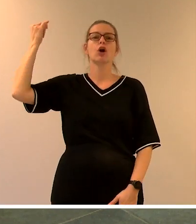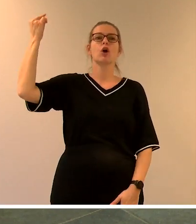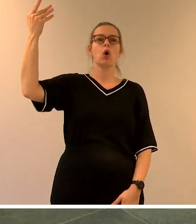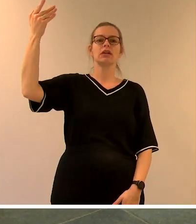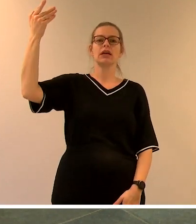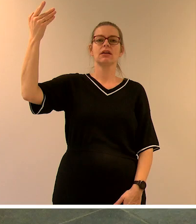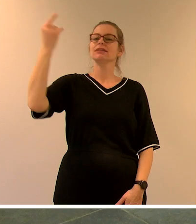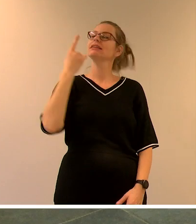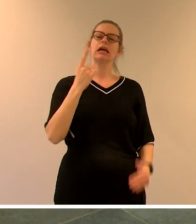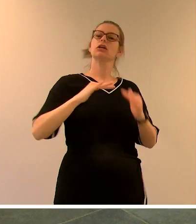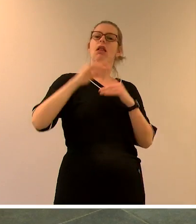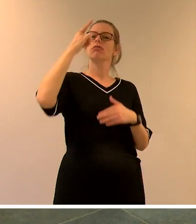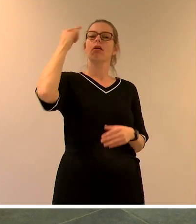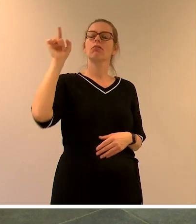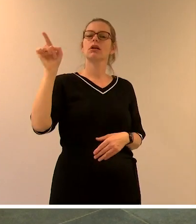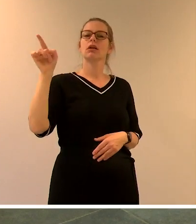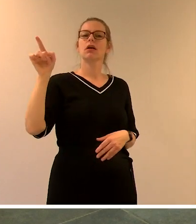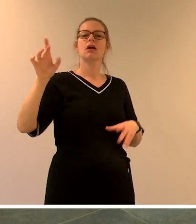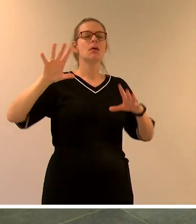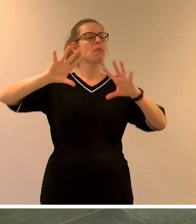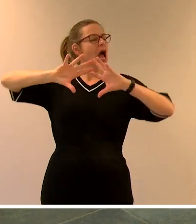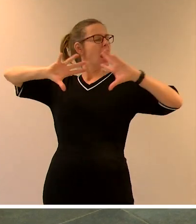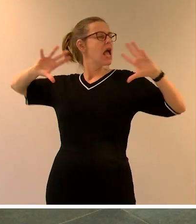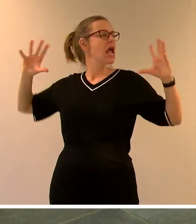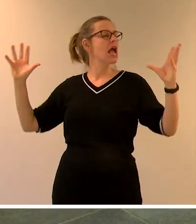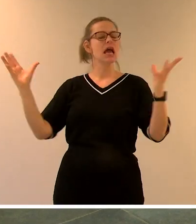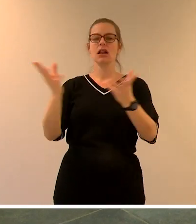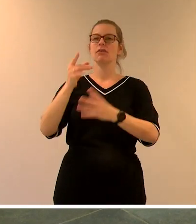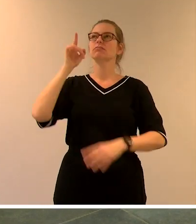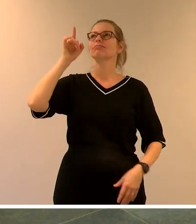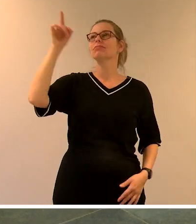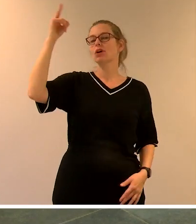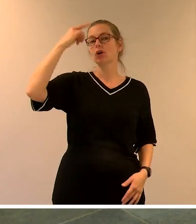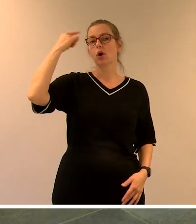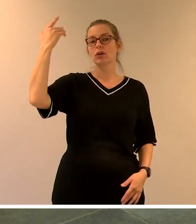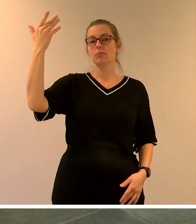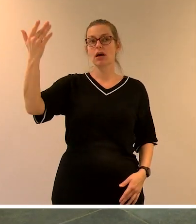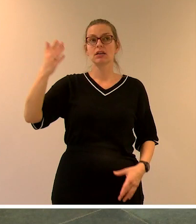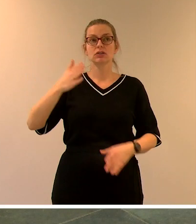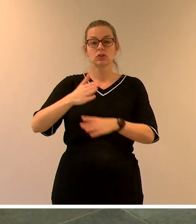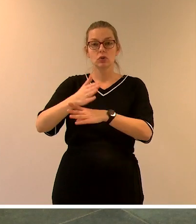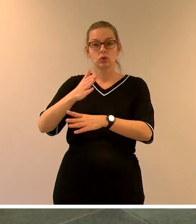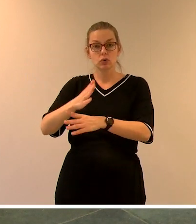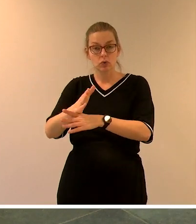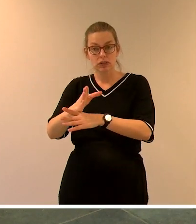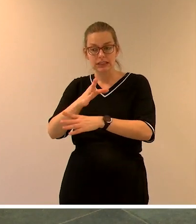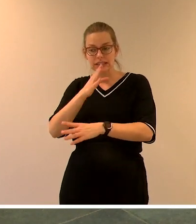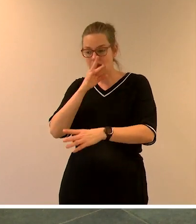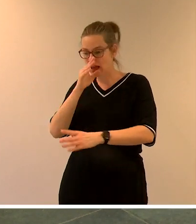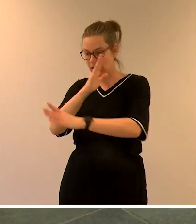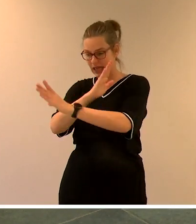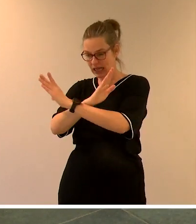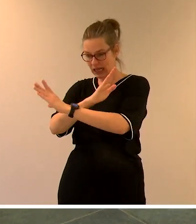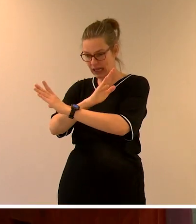Niet over één land, maar over de hele wereld. Dus elke keer als je kijkt naar